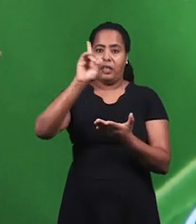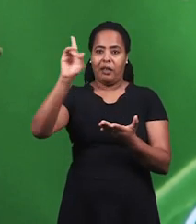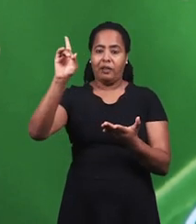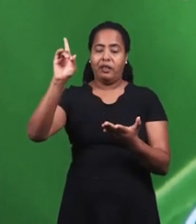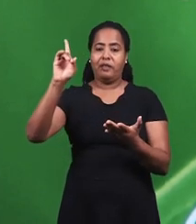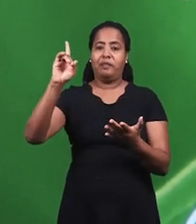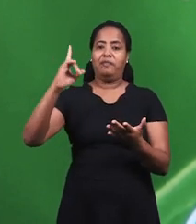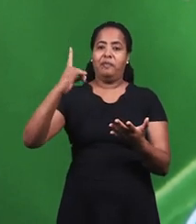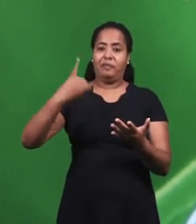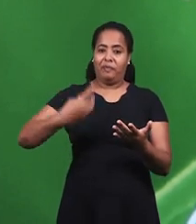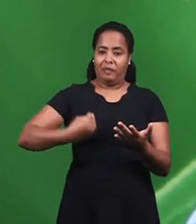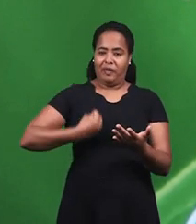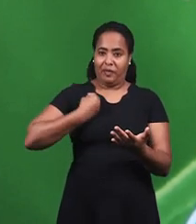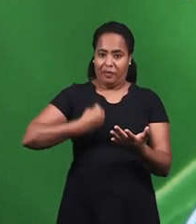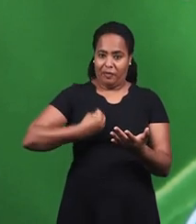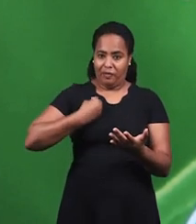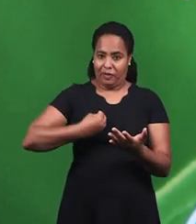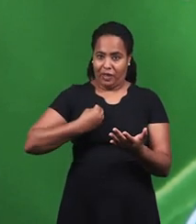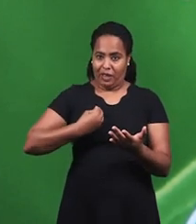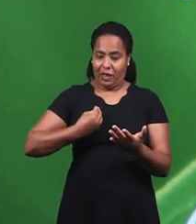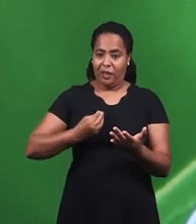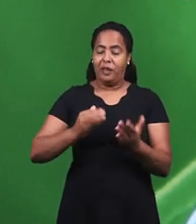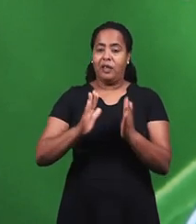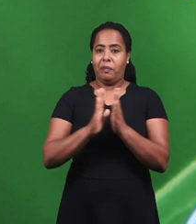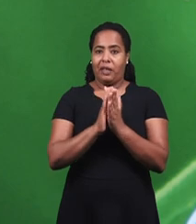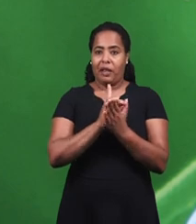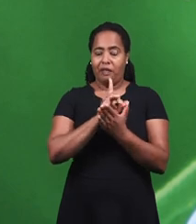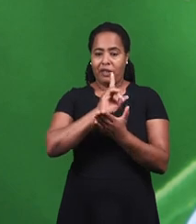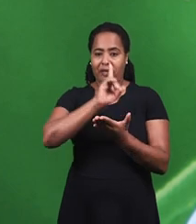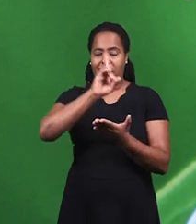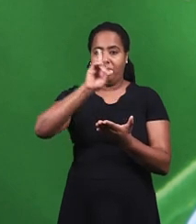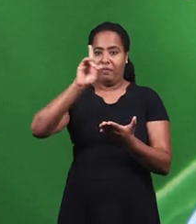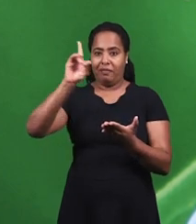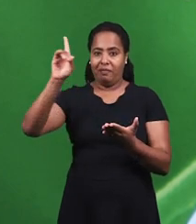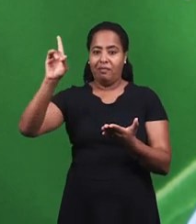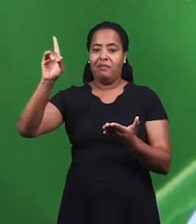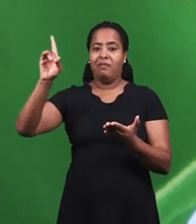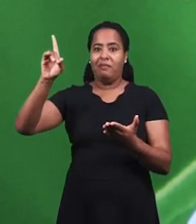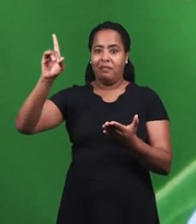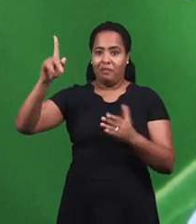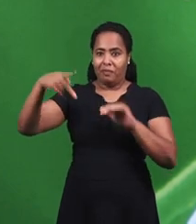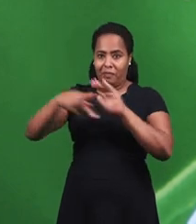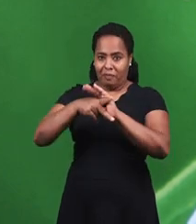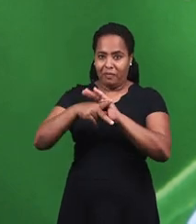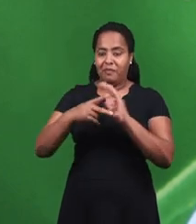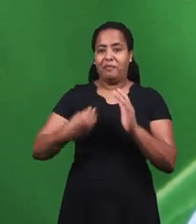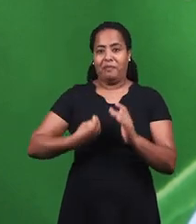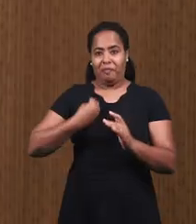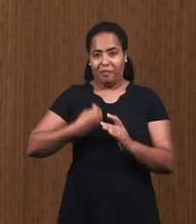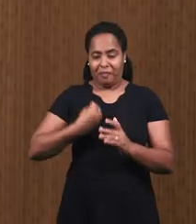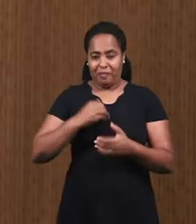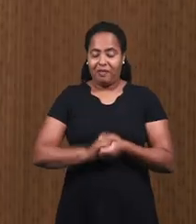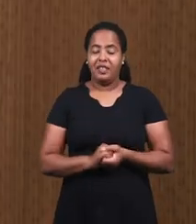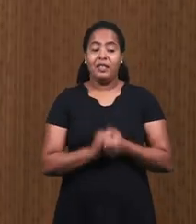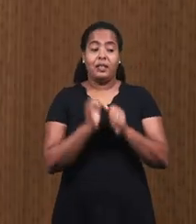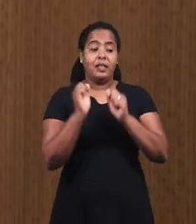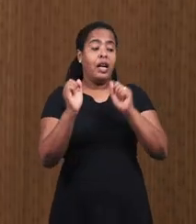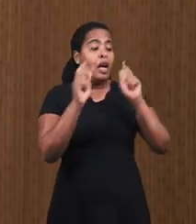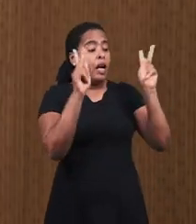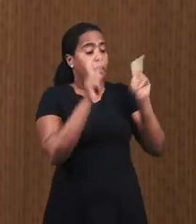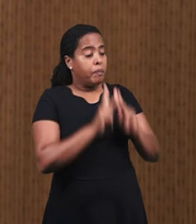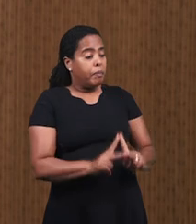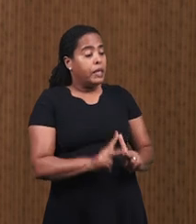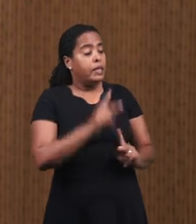vie et parole vivante. Pasteur Amadeu, la paix du Seigneur. La paix du Seigneur,